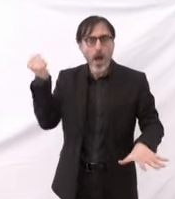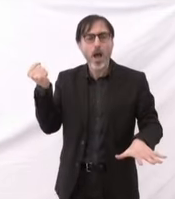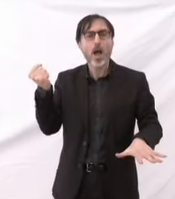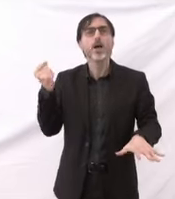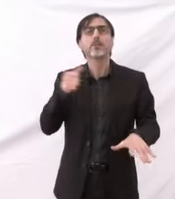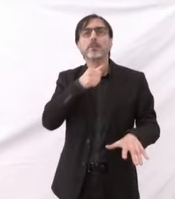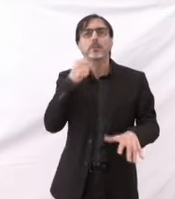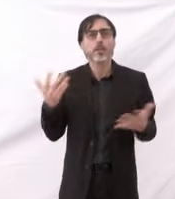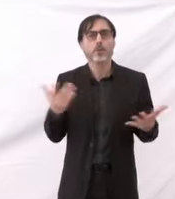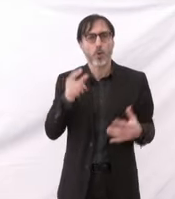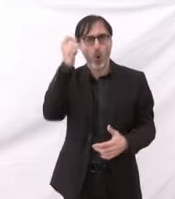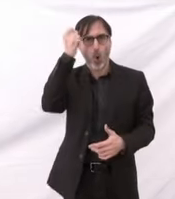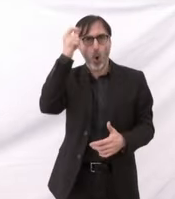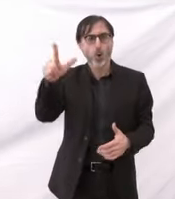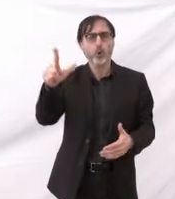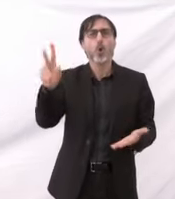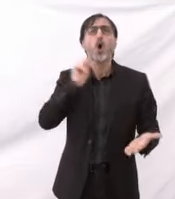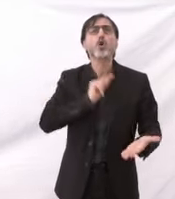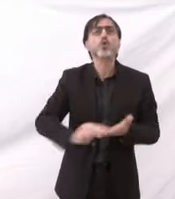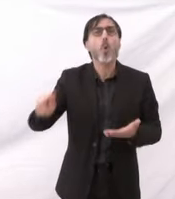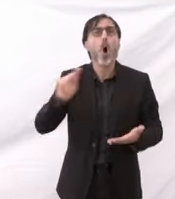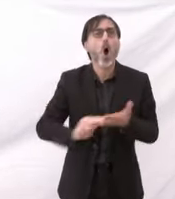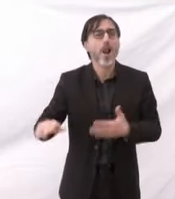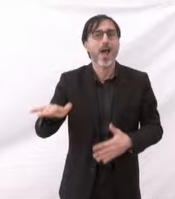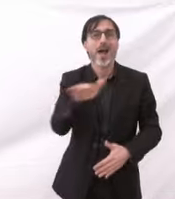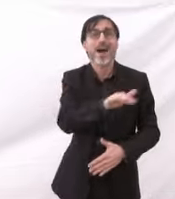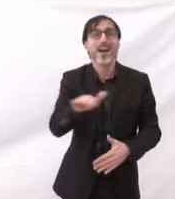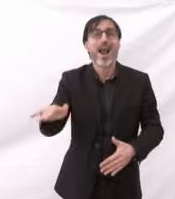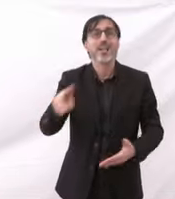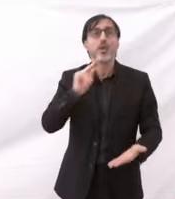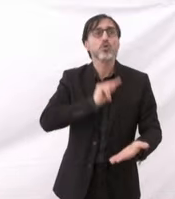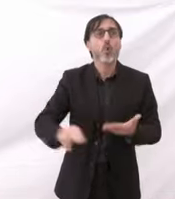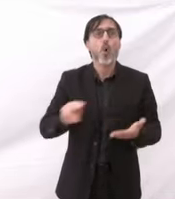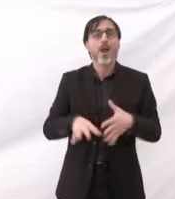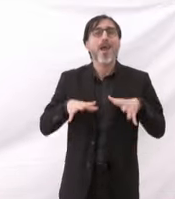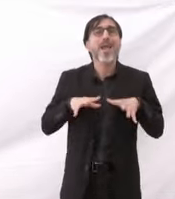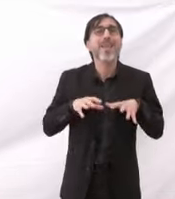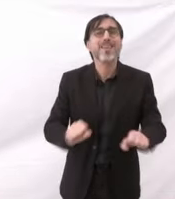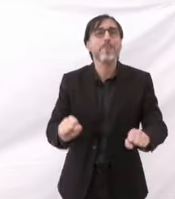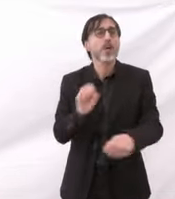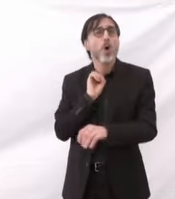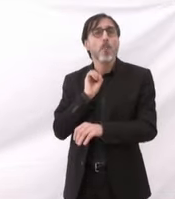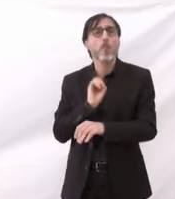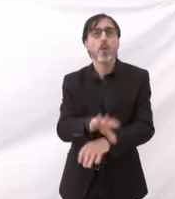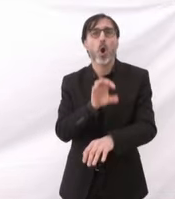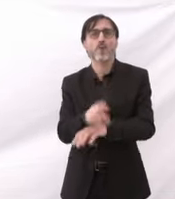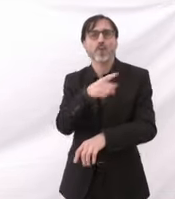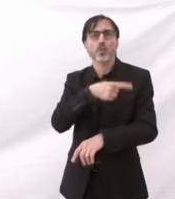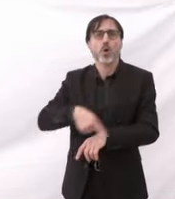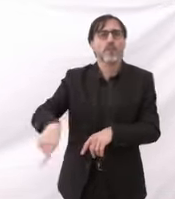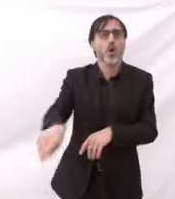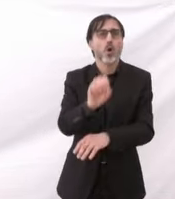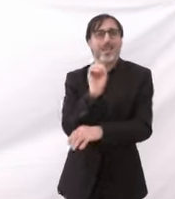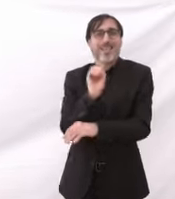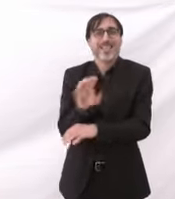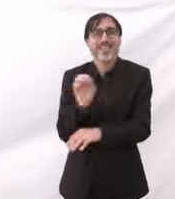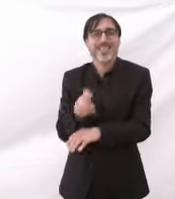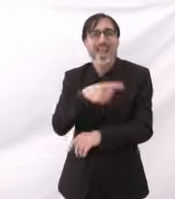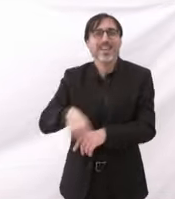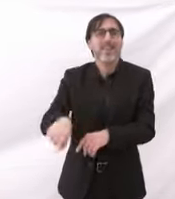la cultura, la scuola, ragazzi, l'impegno che i vostri professori,